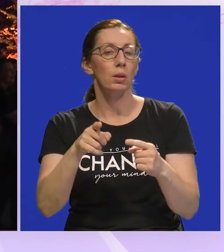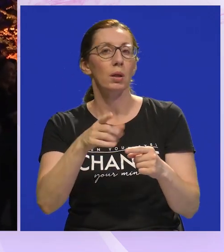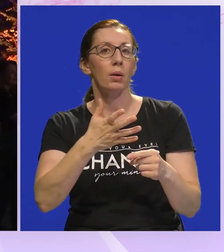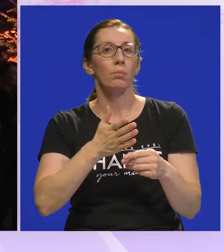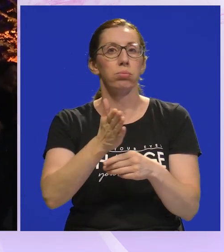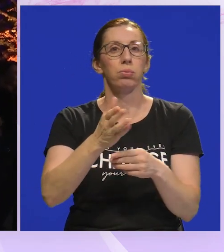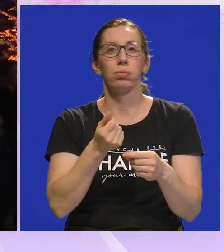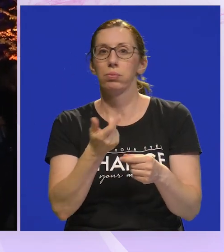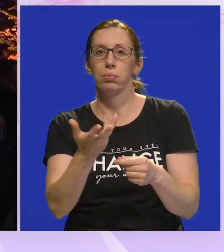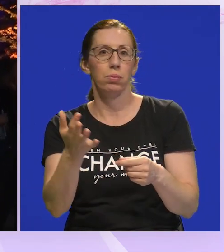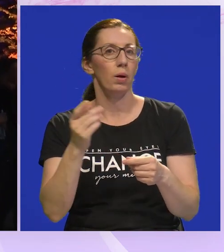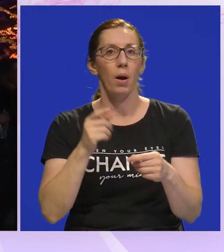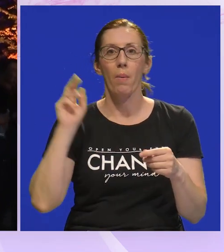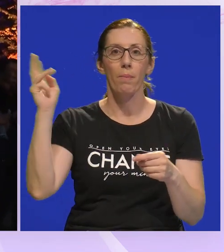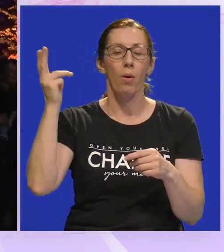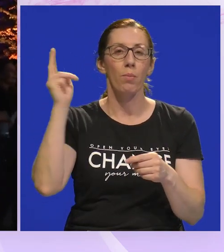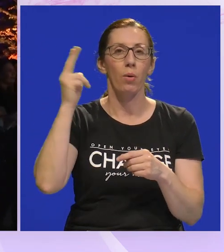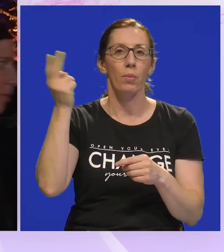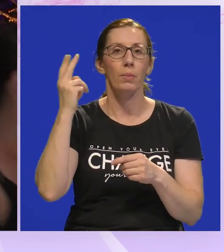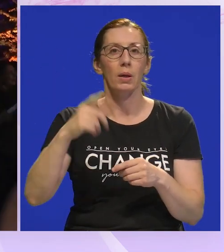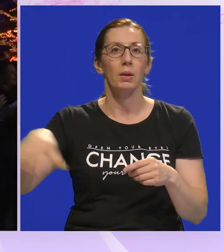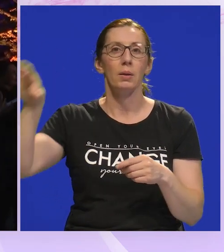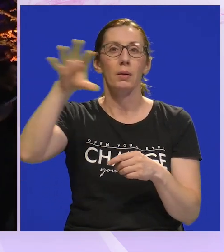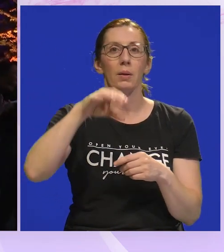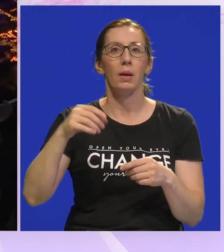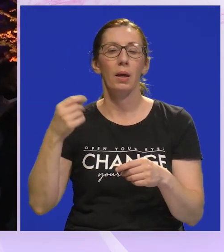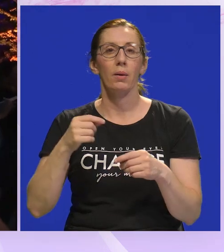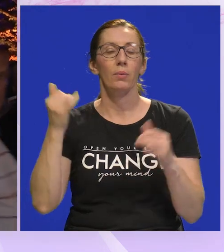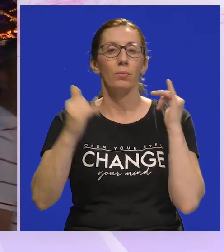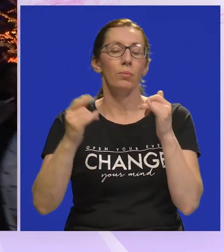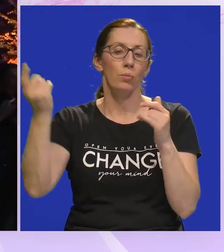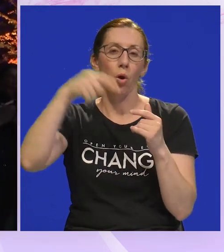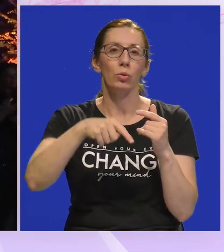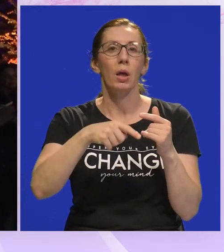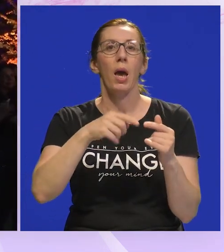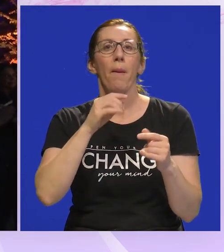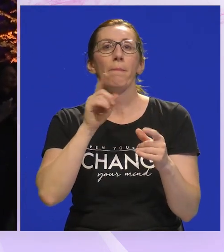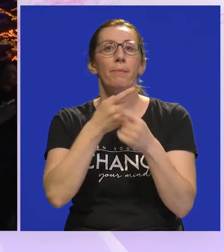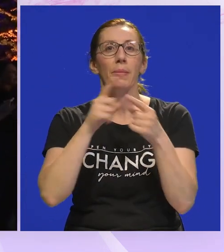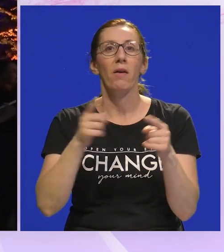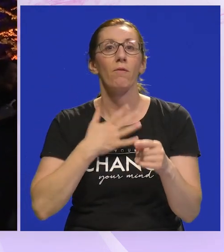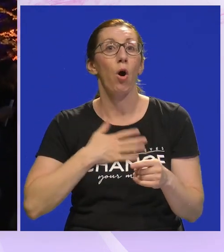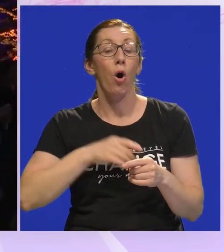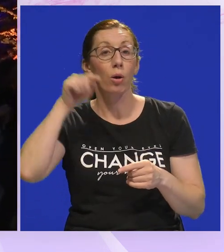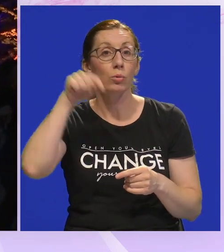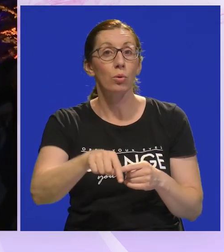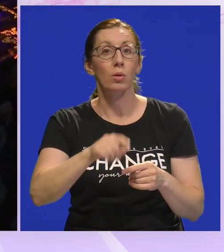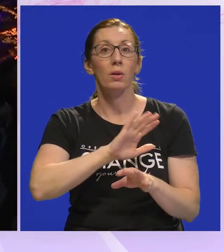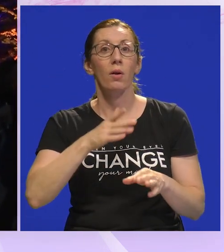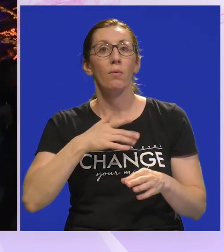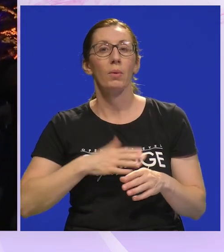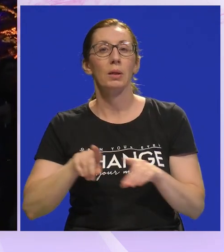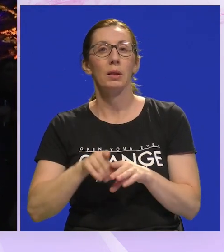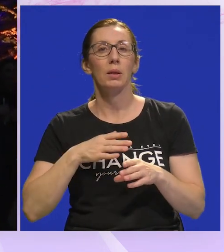na koje je prestižno i koje imamo puno poziva od regionalnih glazbenika. Ljudi jednostavno, izvođači žele